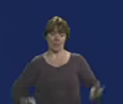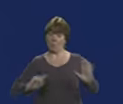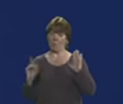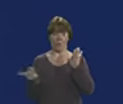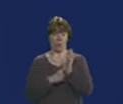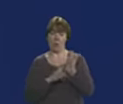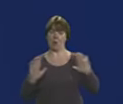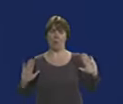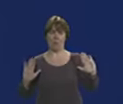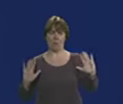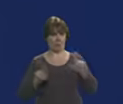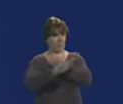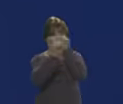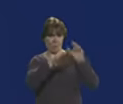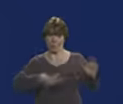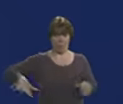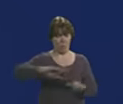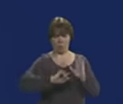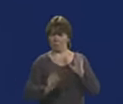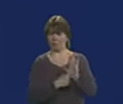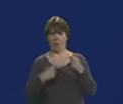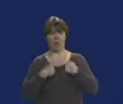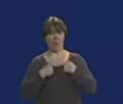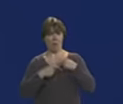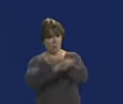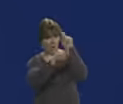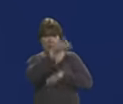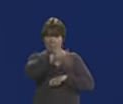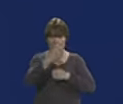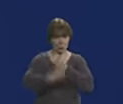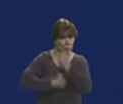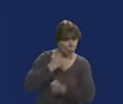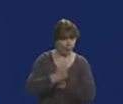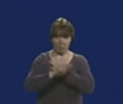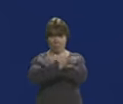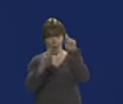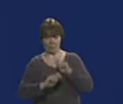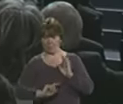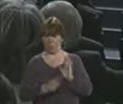Personne ne m'empêchera de respecter des gens qui souffrent.